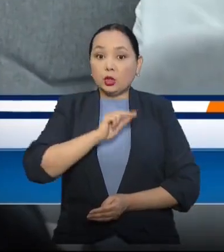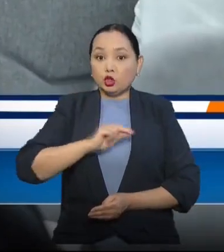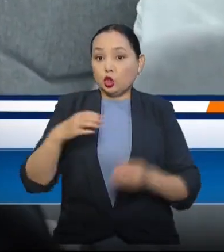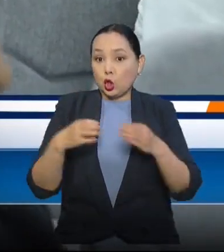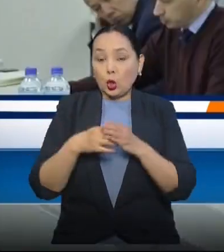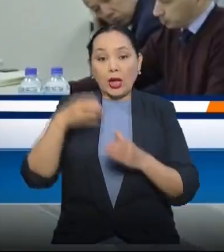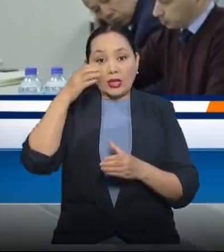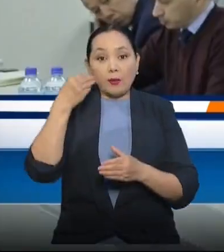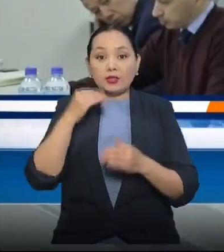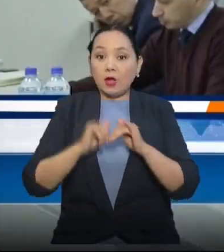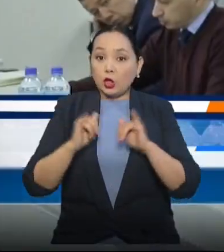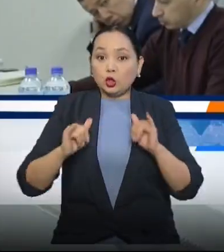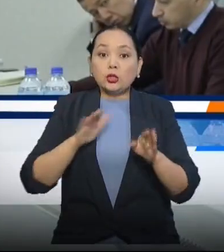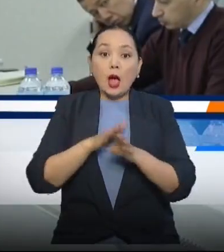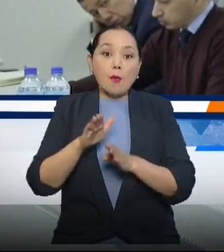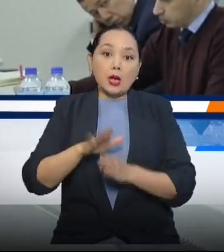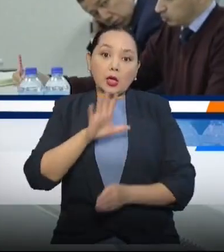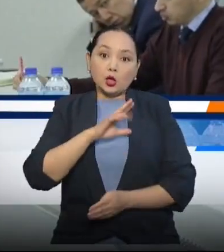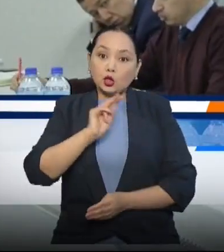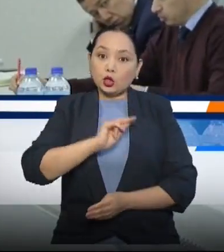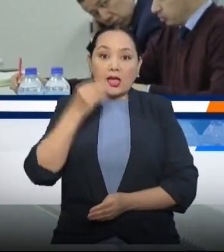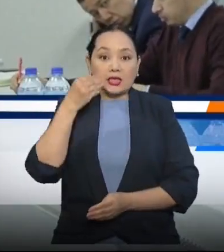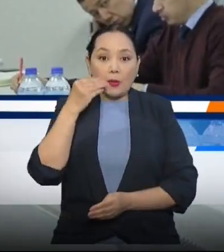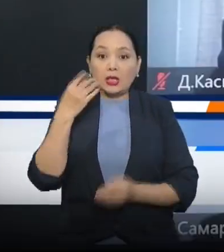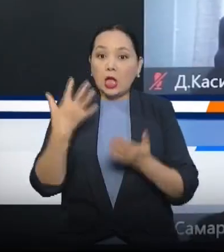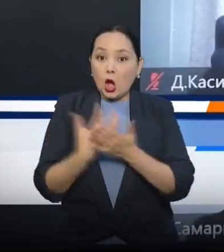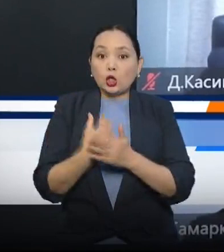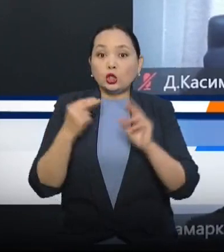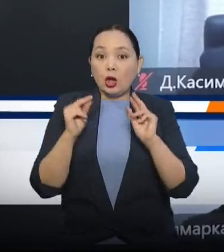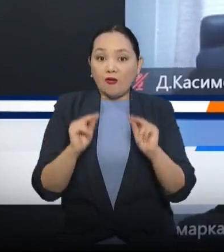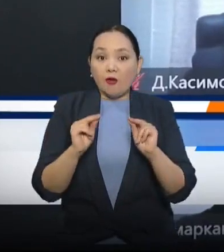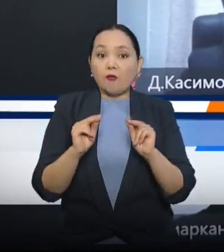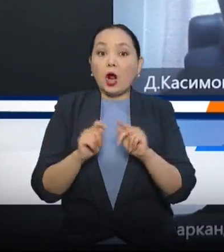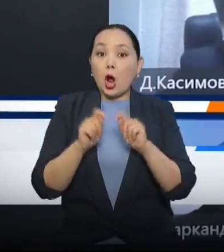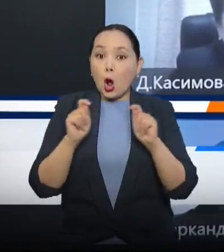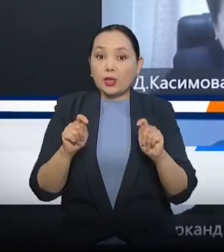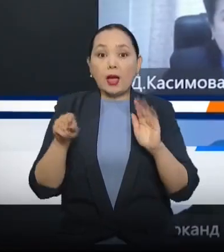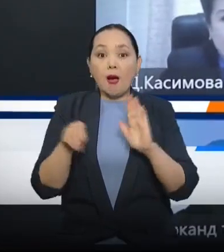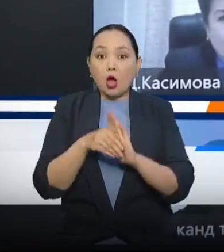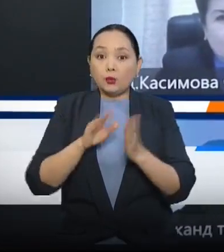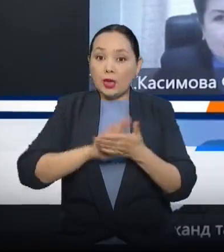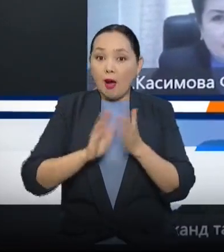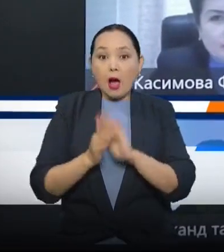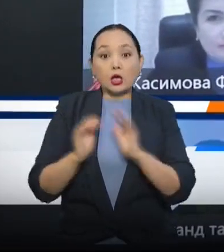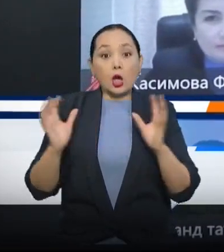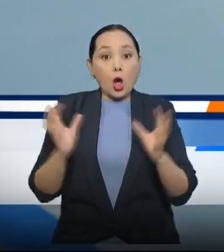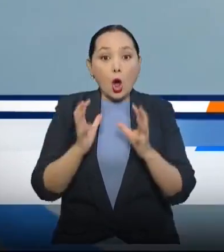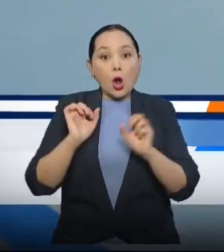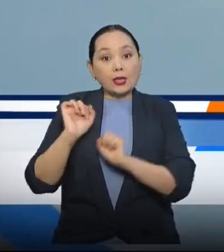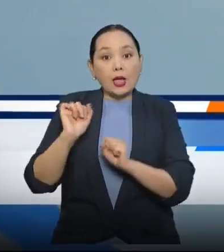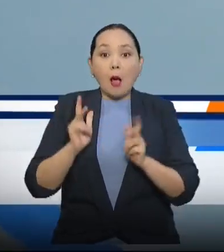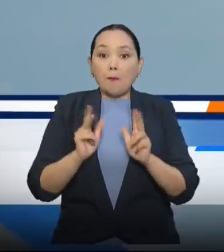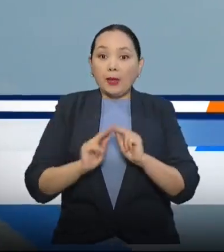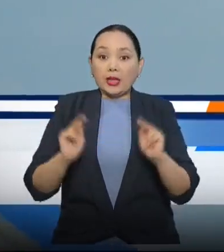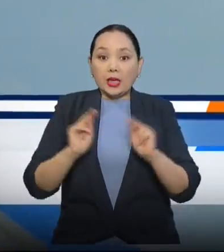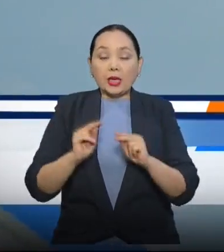ta'lim sifatini oshirish bo'yicha amalga oshirilayotgan ishlarning samaradorligini shaffof va adolatli baholash, korrupsion holatlarning oldini olish va pedagoglarga